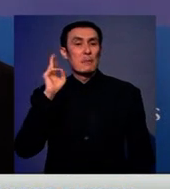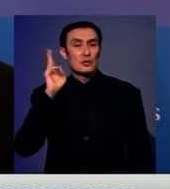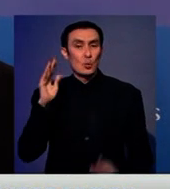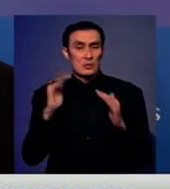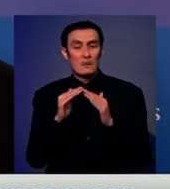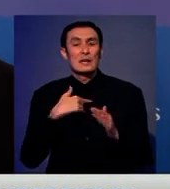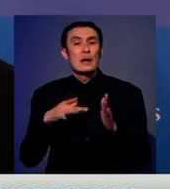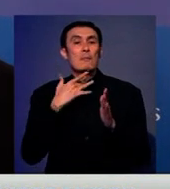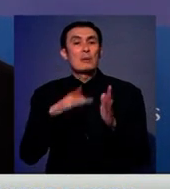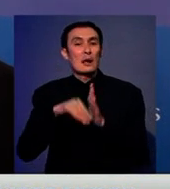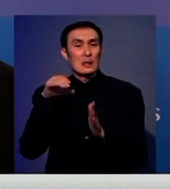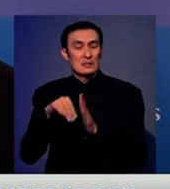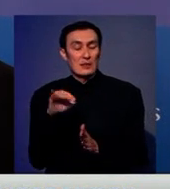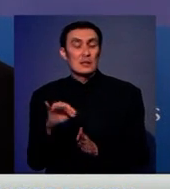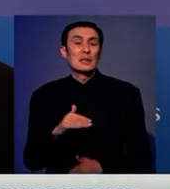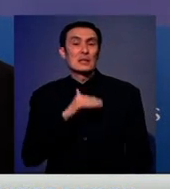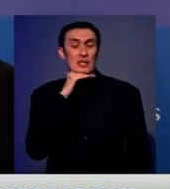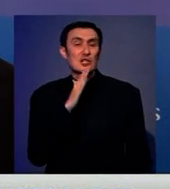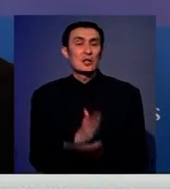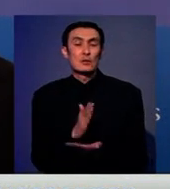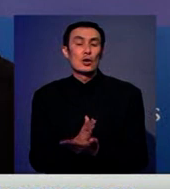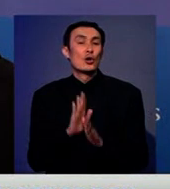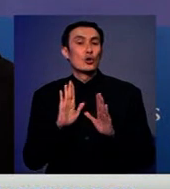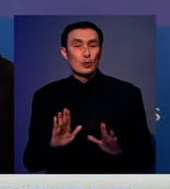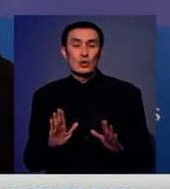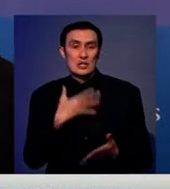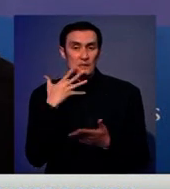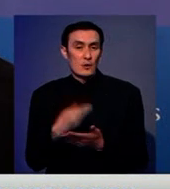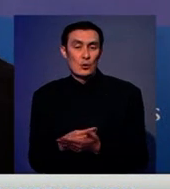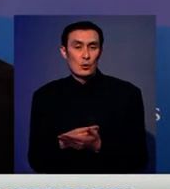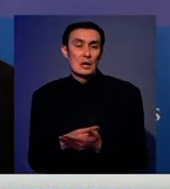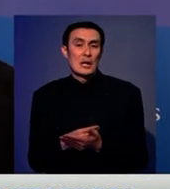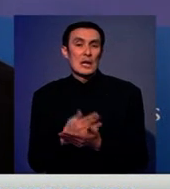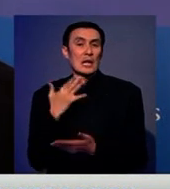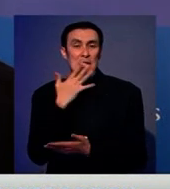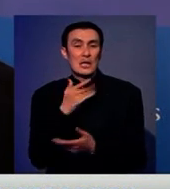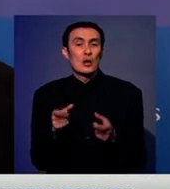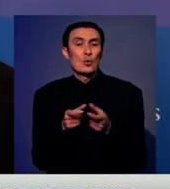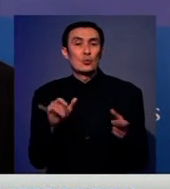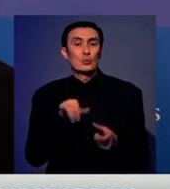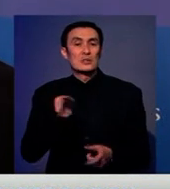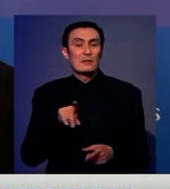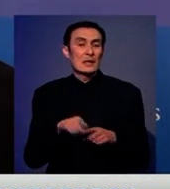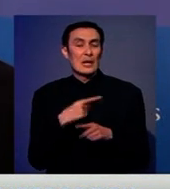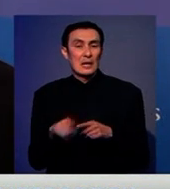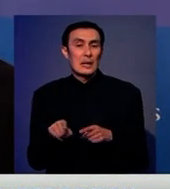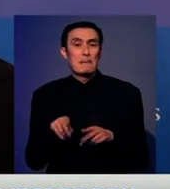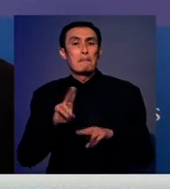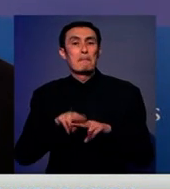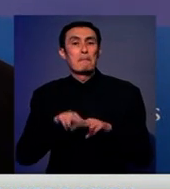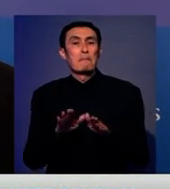и проголосовать. И достаточно им иметь при себе только свое национальное удостоверение или